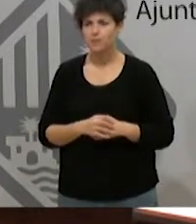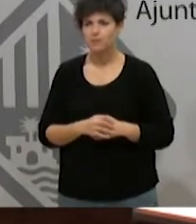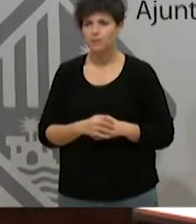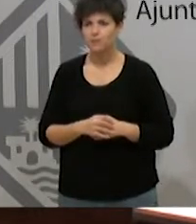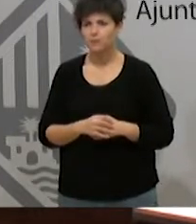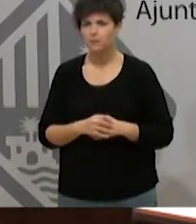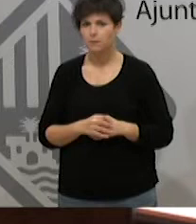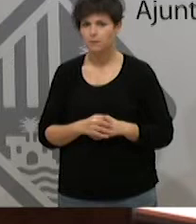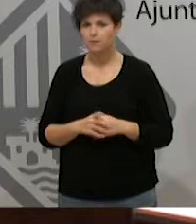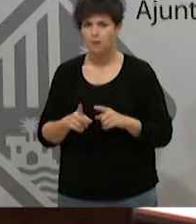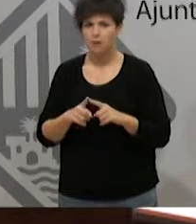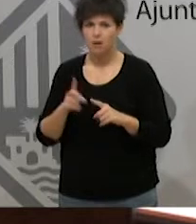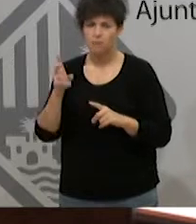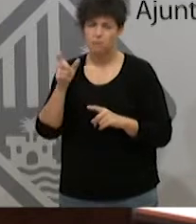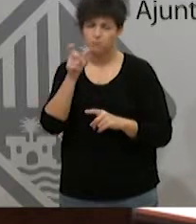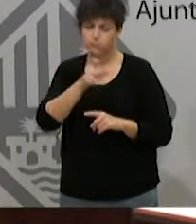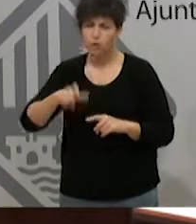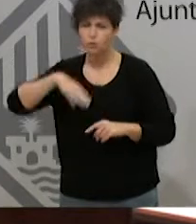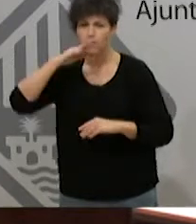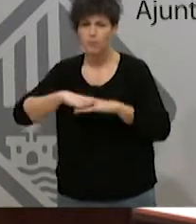Tenim quòrum, no?